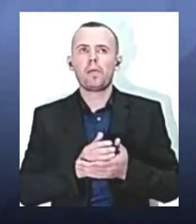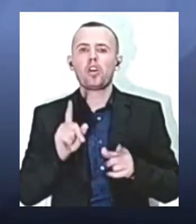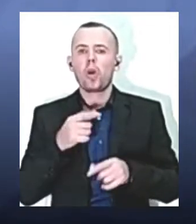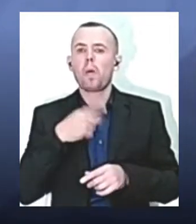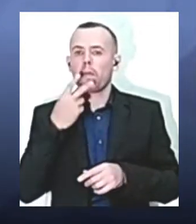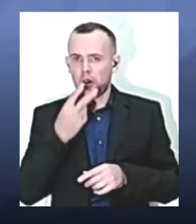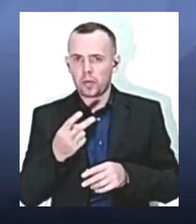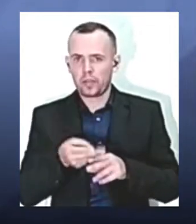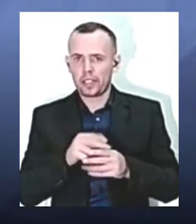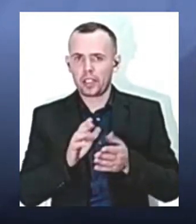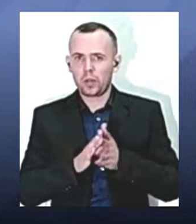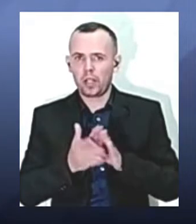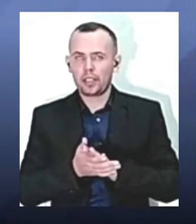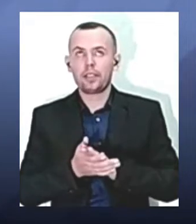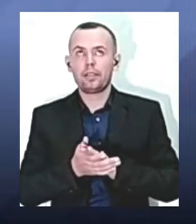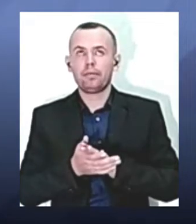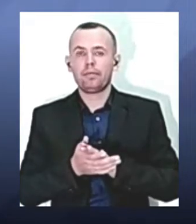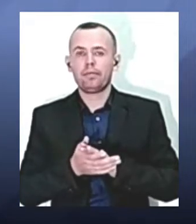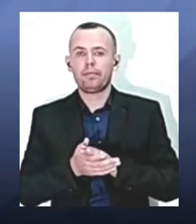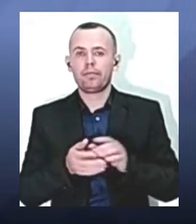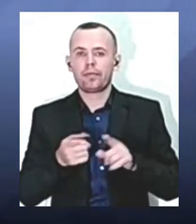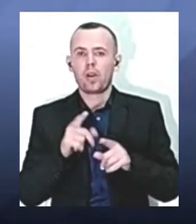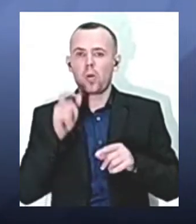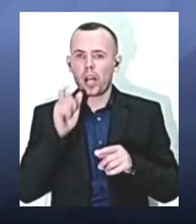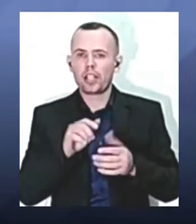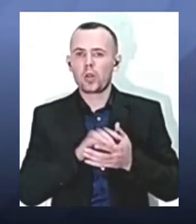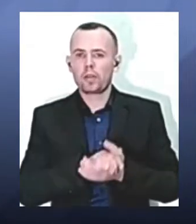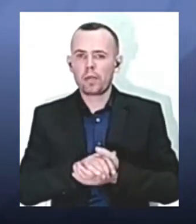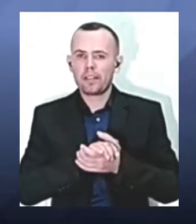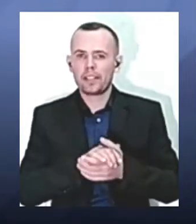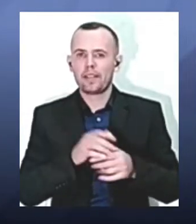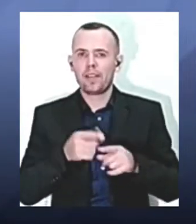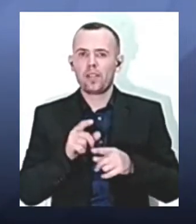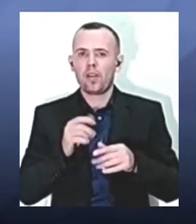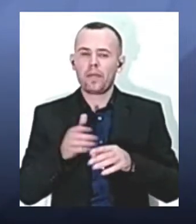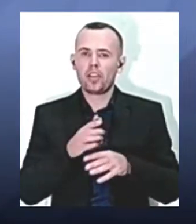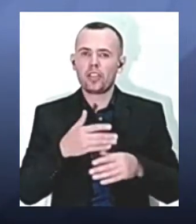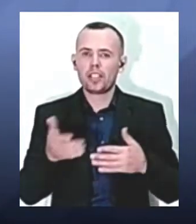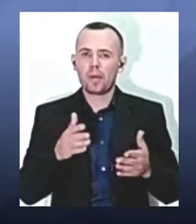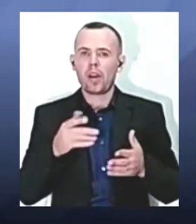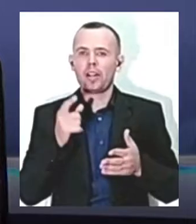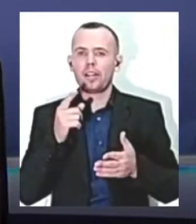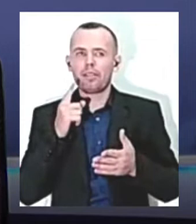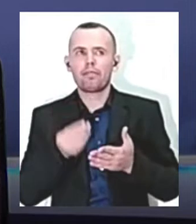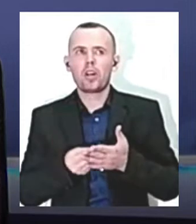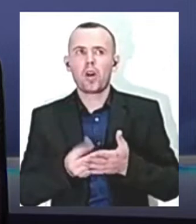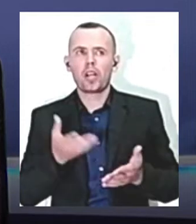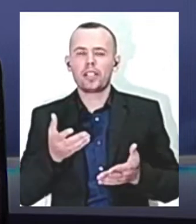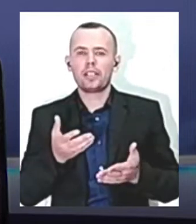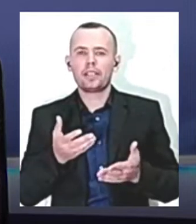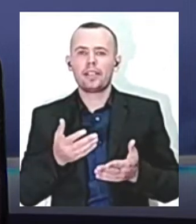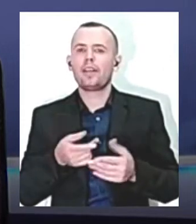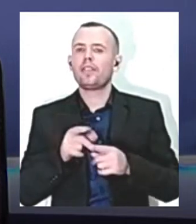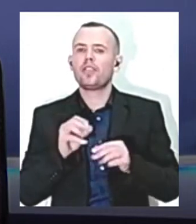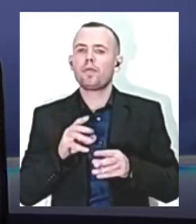поспіль? Українське суспільство балансує між цими двома цінностями і тими людьми, які не визначилися. В тому числі і тут,